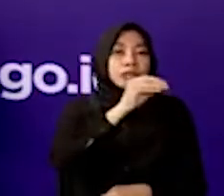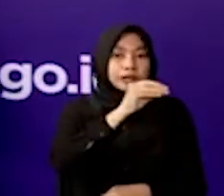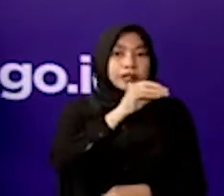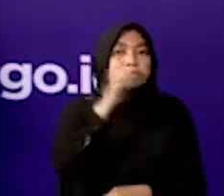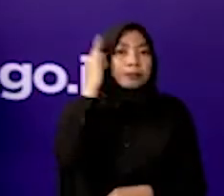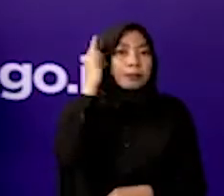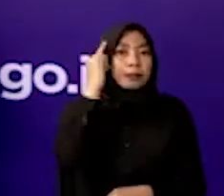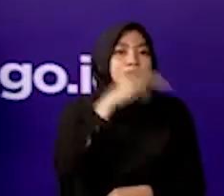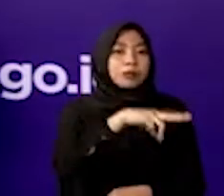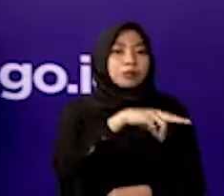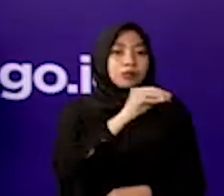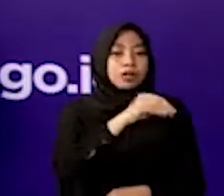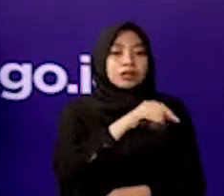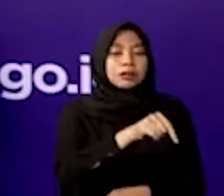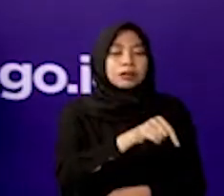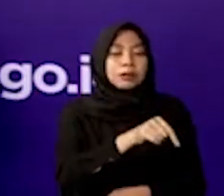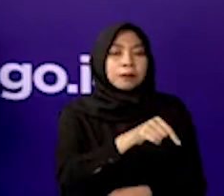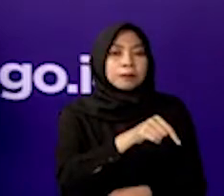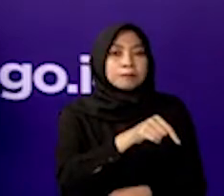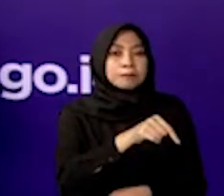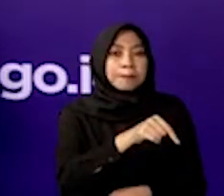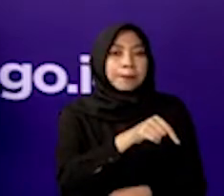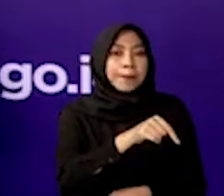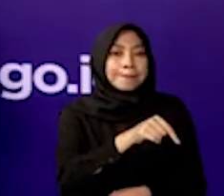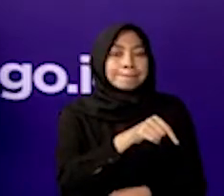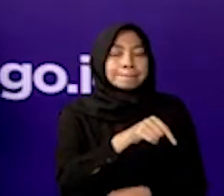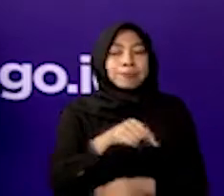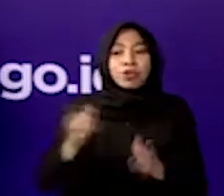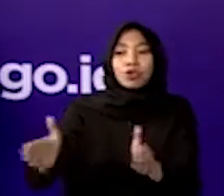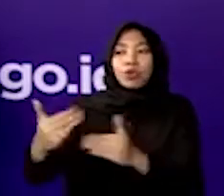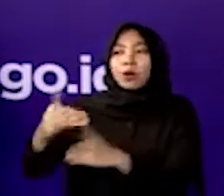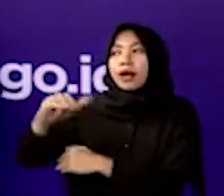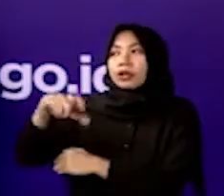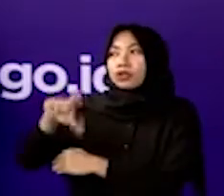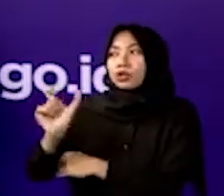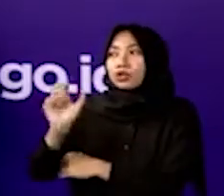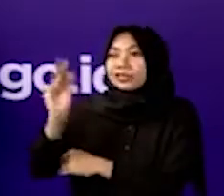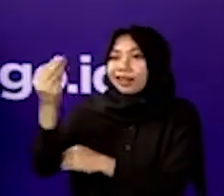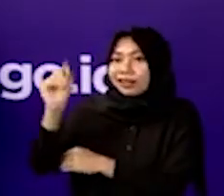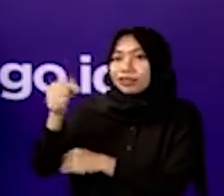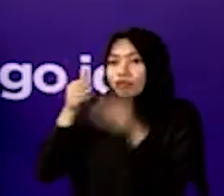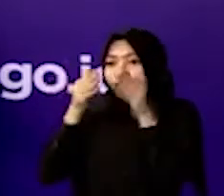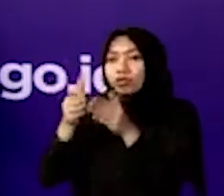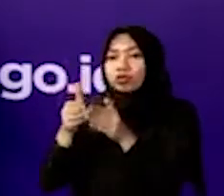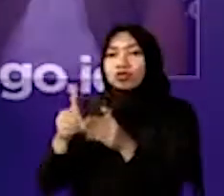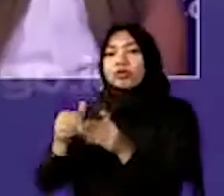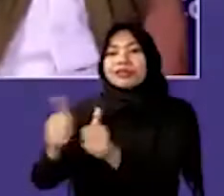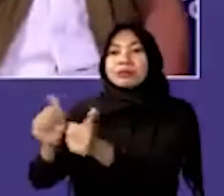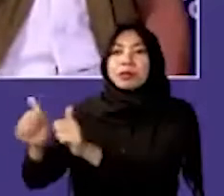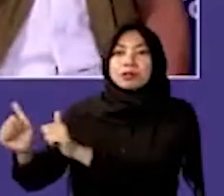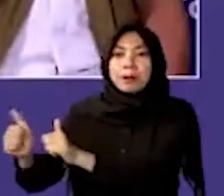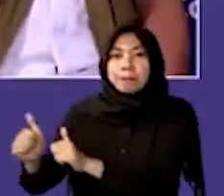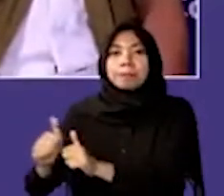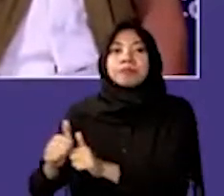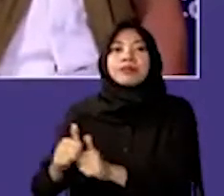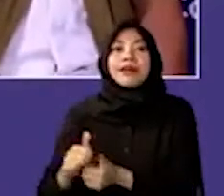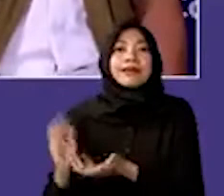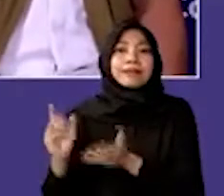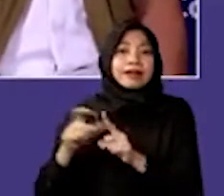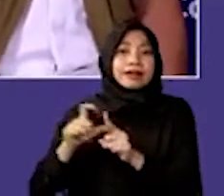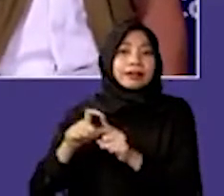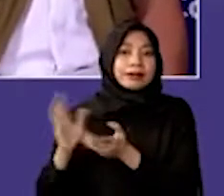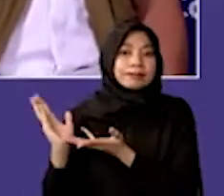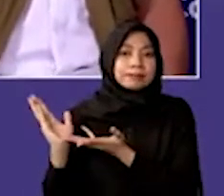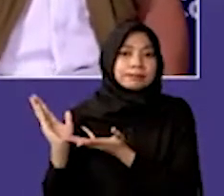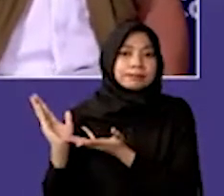mendukung kesiapan ee ruang ICU di wilayah Jakarta Nah kita lihat dalam data ini